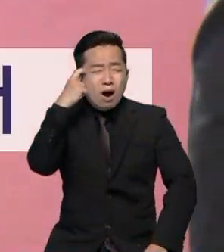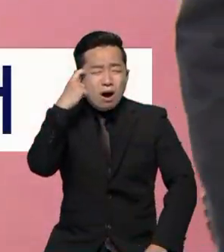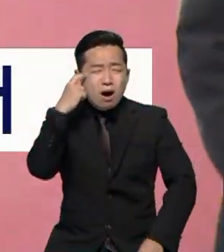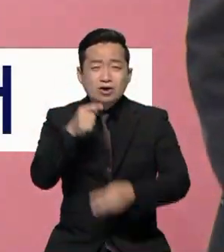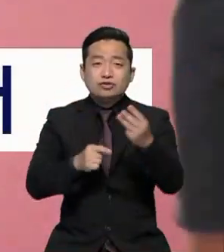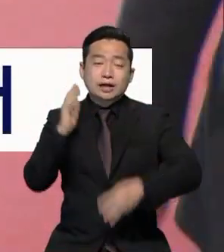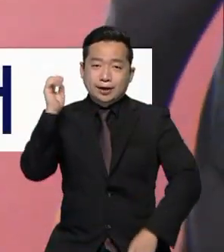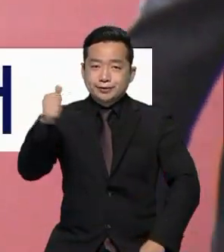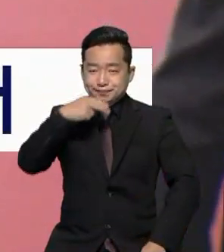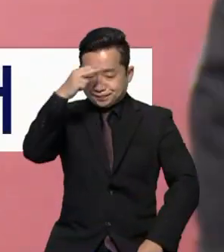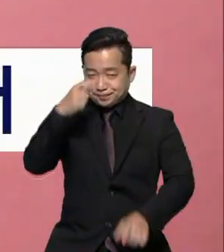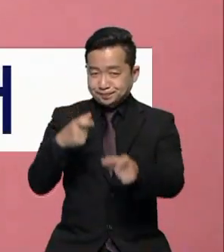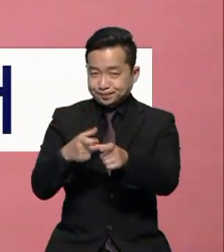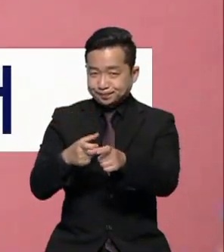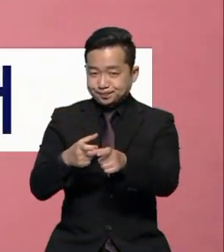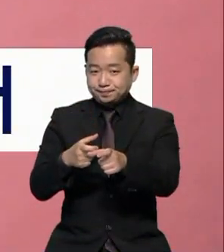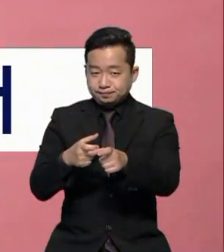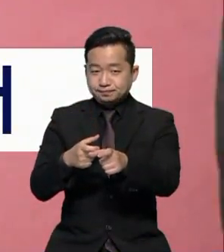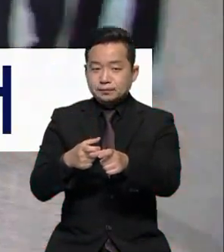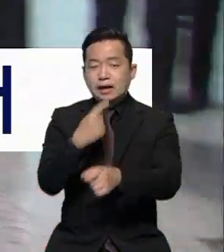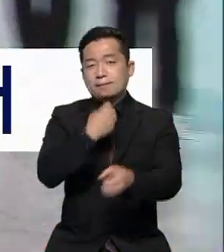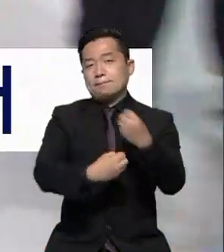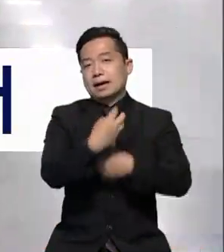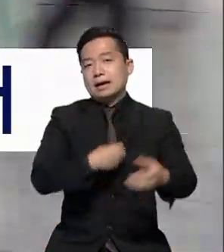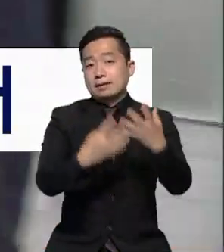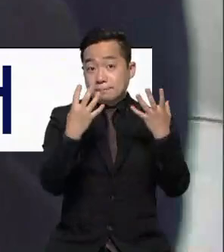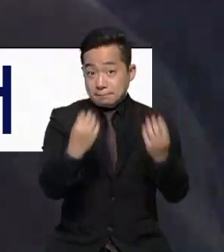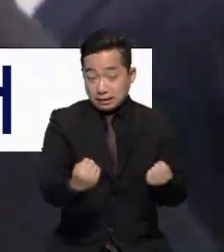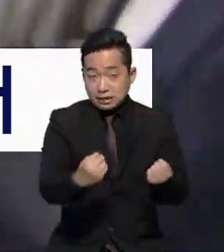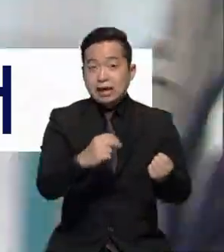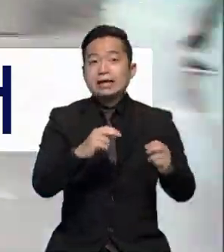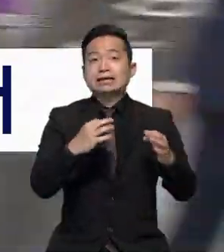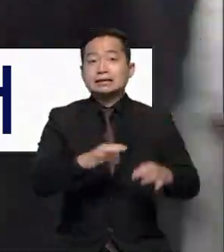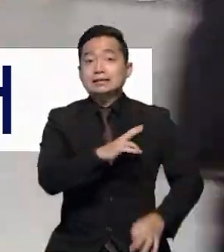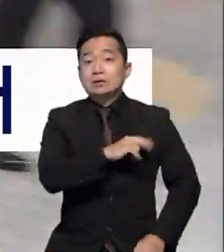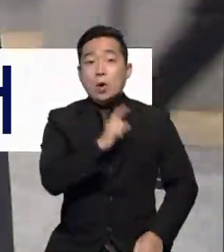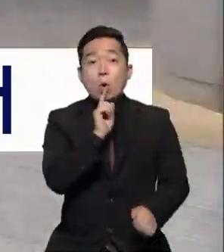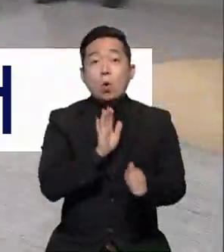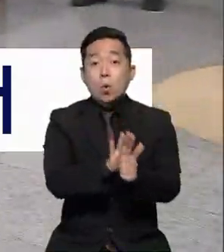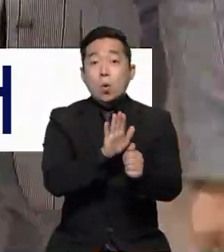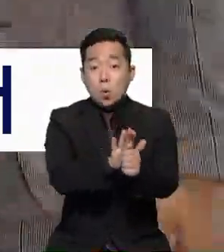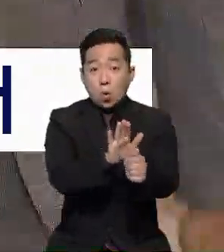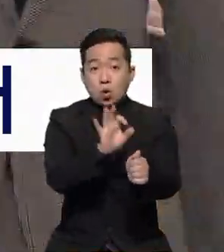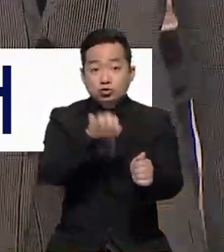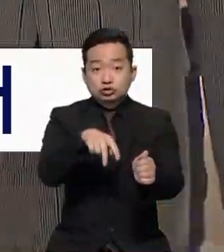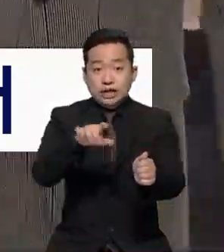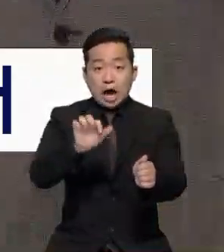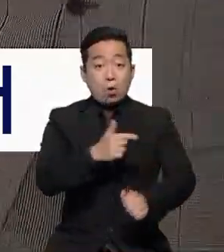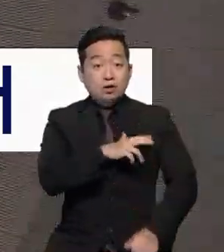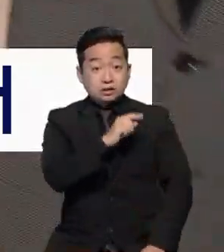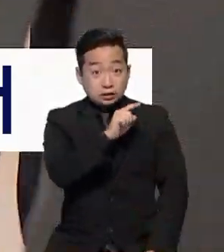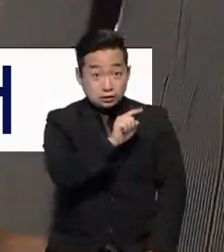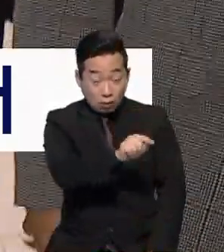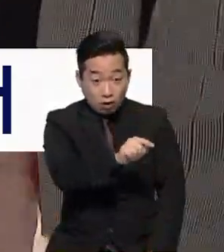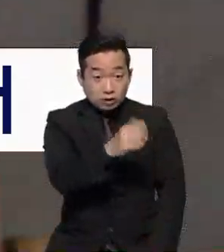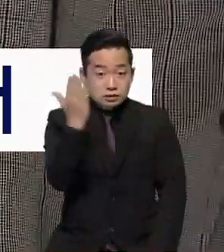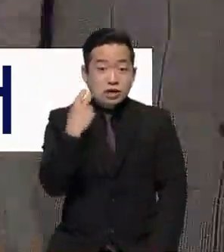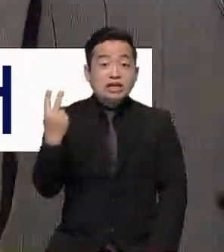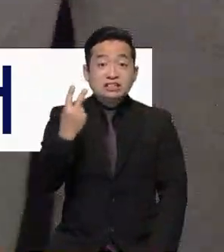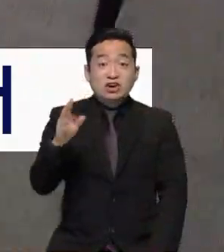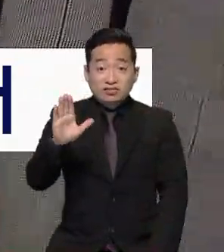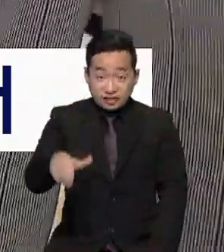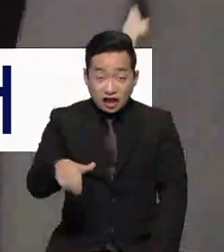대통령의 술자리 제보가 많이 들어온다며 김 의원 편에서 지원 사격한 우상호 의원을 겨냥해서는 지난